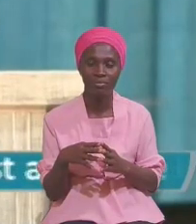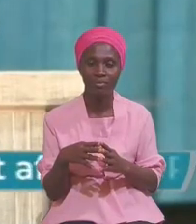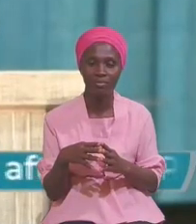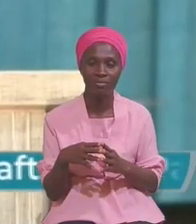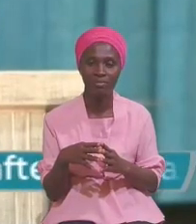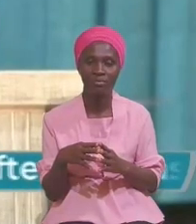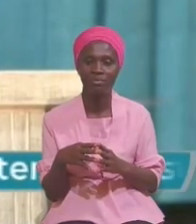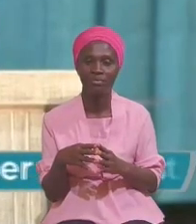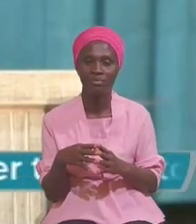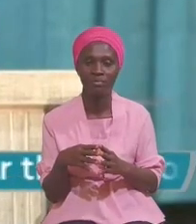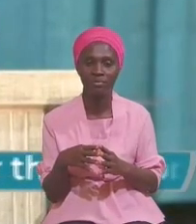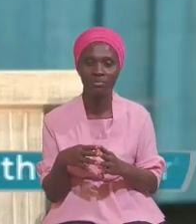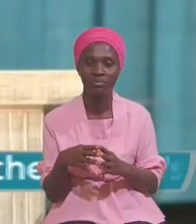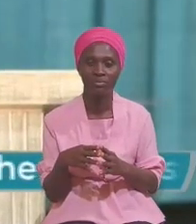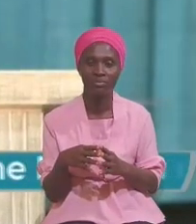Et dès que